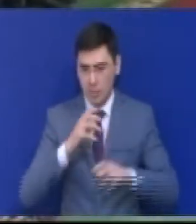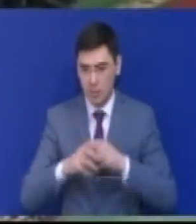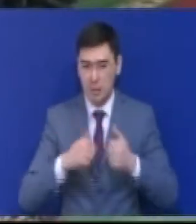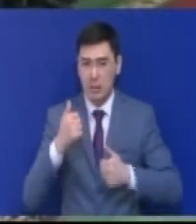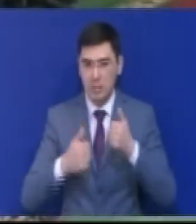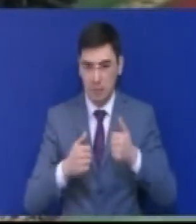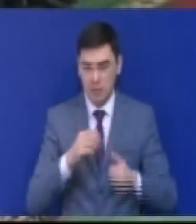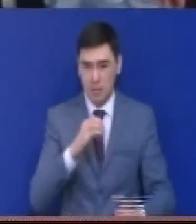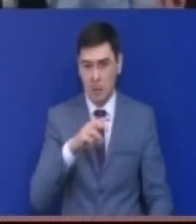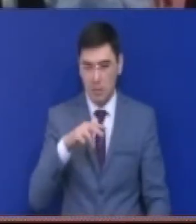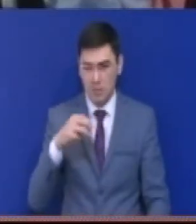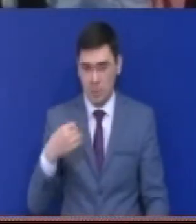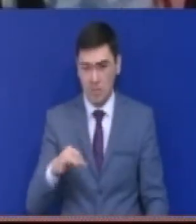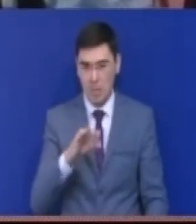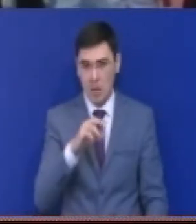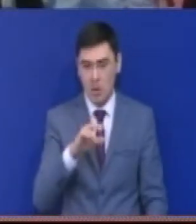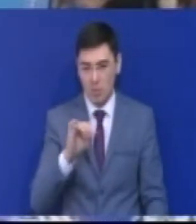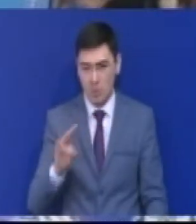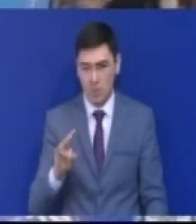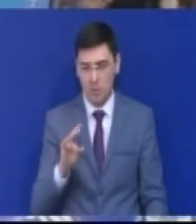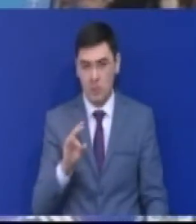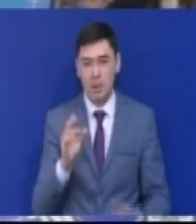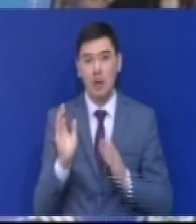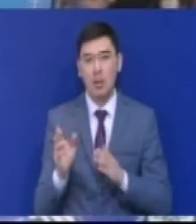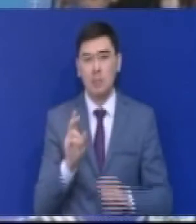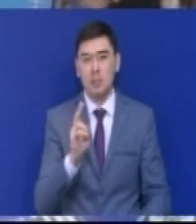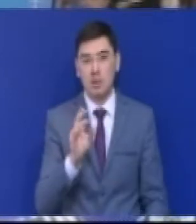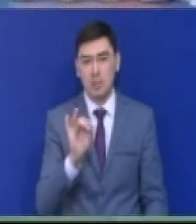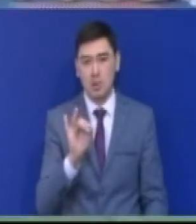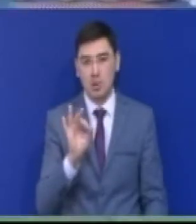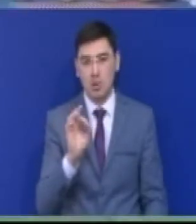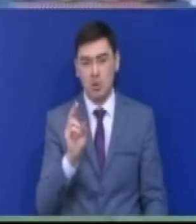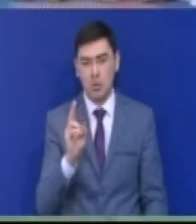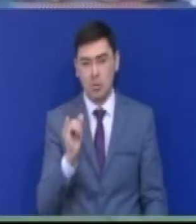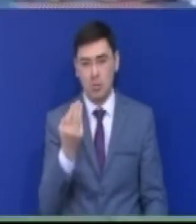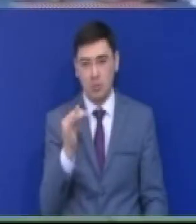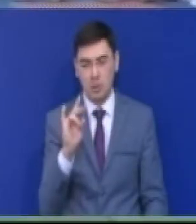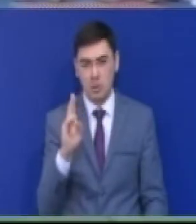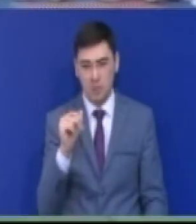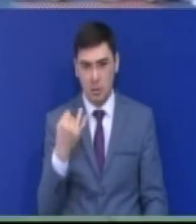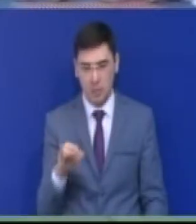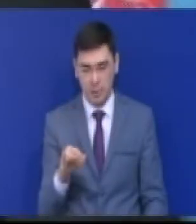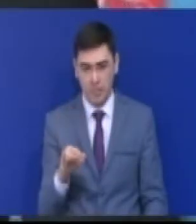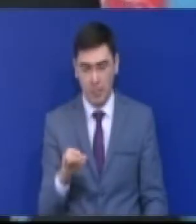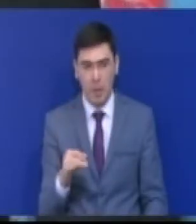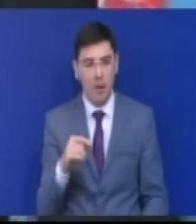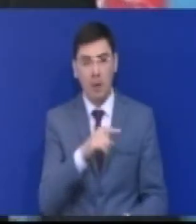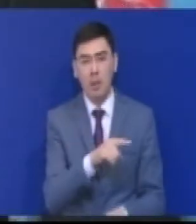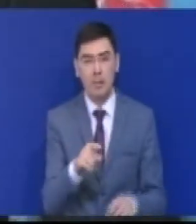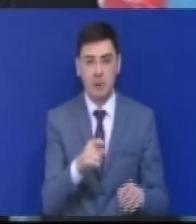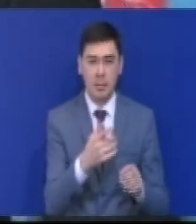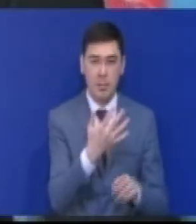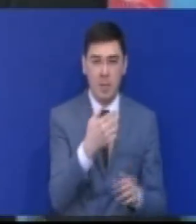по шинкёкушинкай карате проходит в нашем городе впервые. В соревнованиях приняли участие дети и подростки в возрасте от 5 до 15